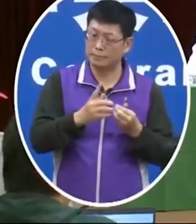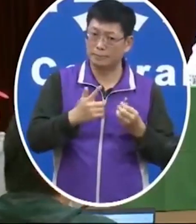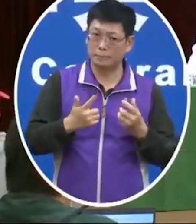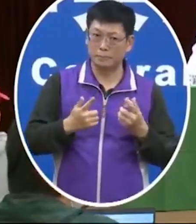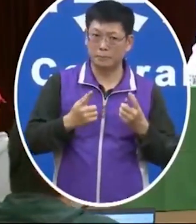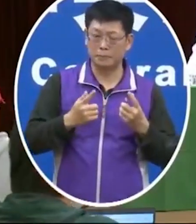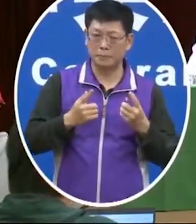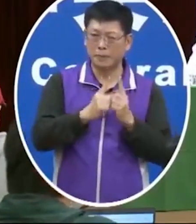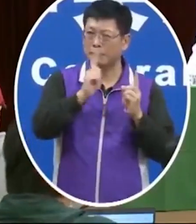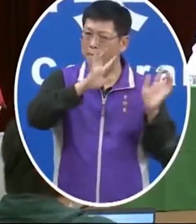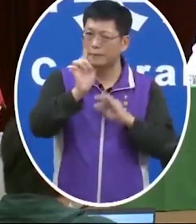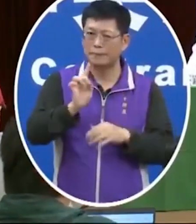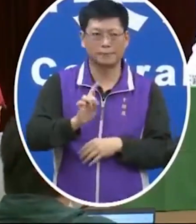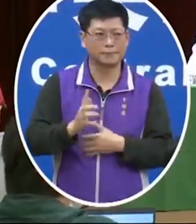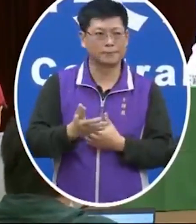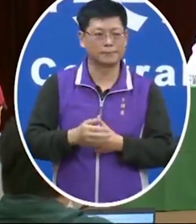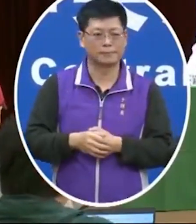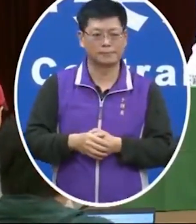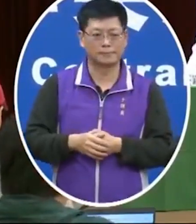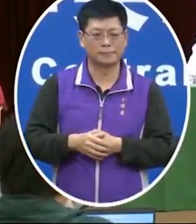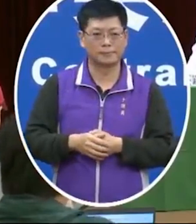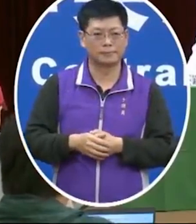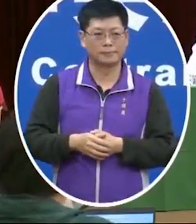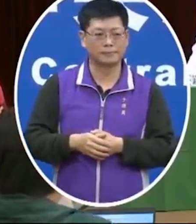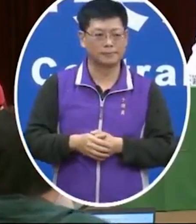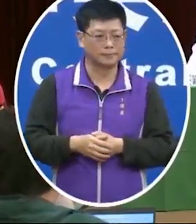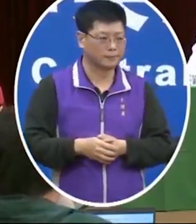样的有感而发？谢谢。